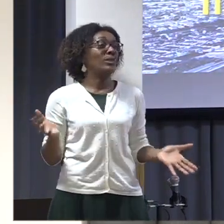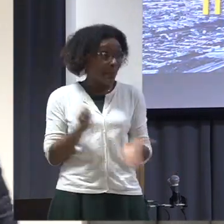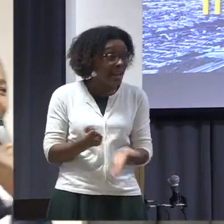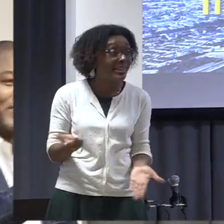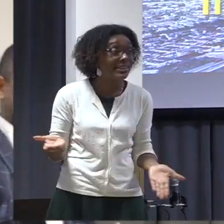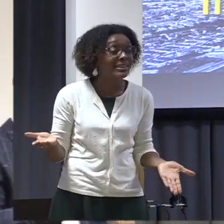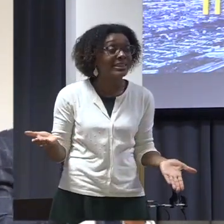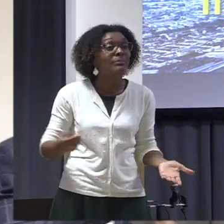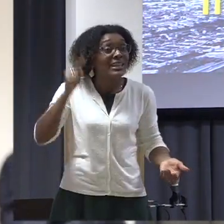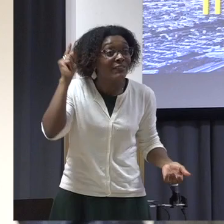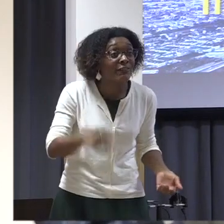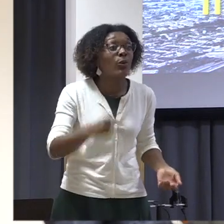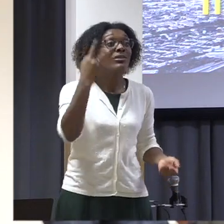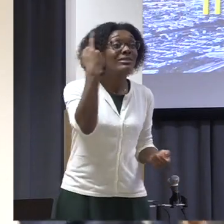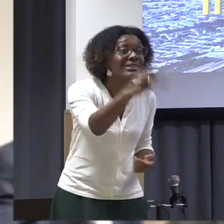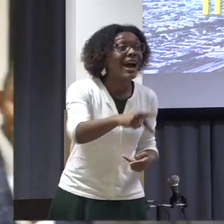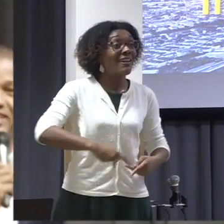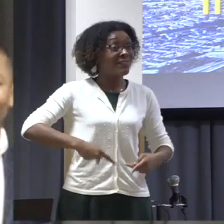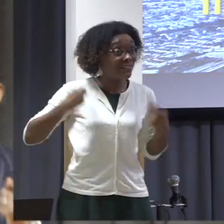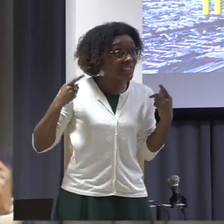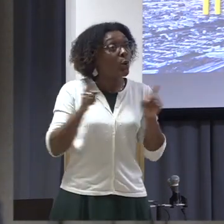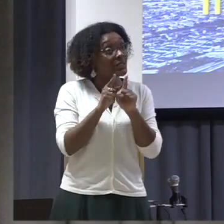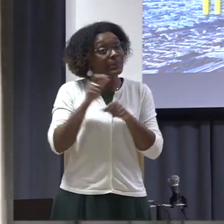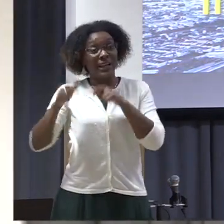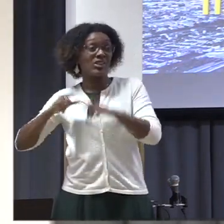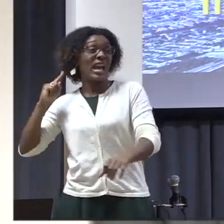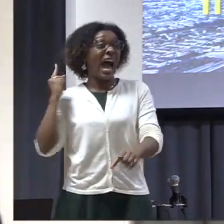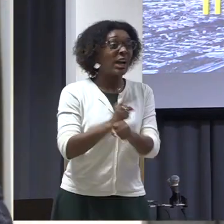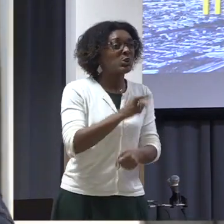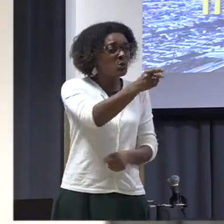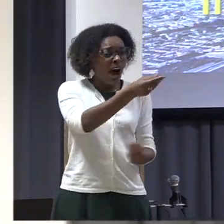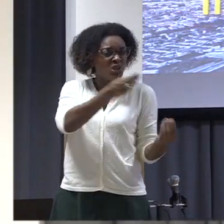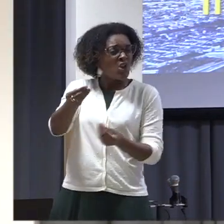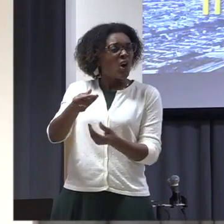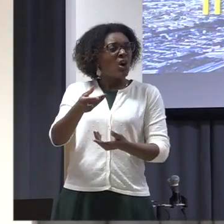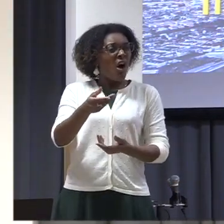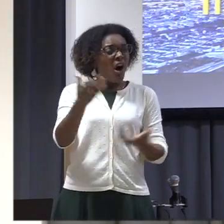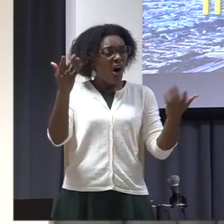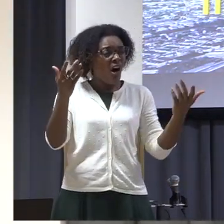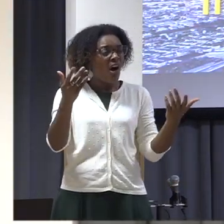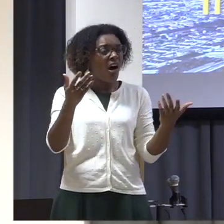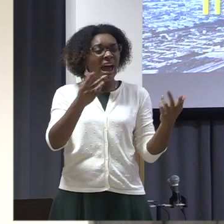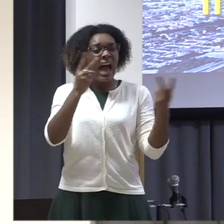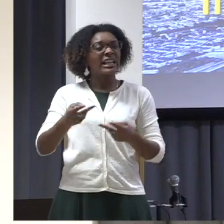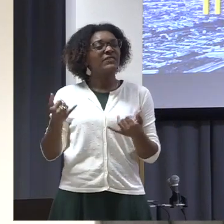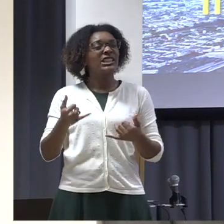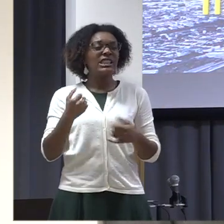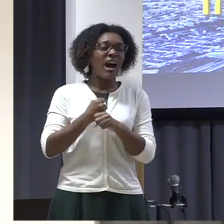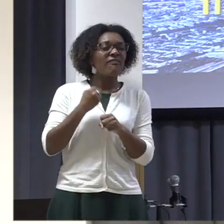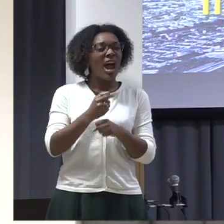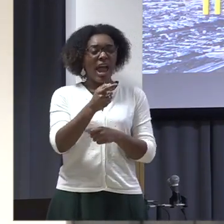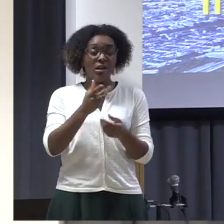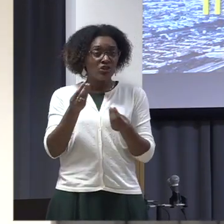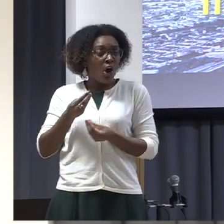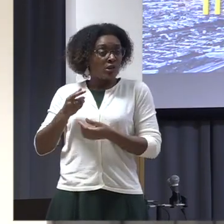il faut que ta vie soit accusé de bouleversements 10 depuis qu'elle est arrivée dans ce service elle